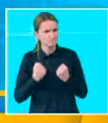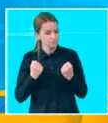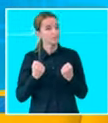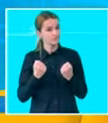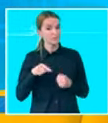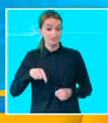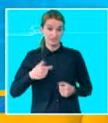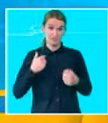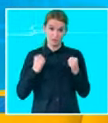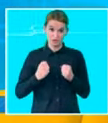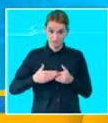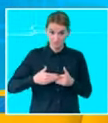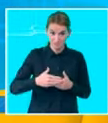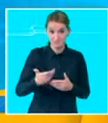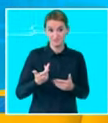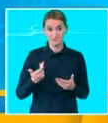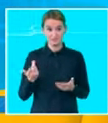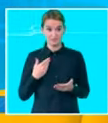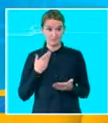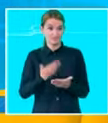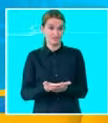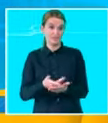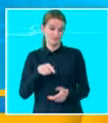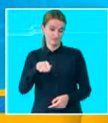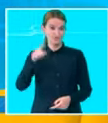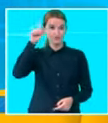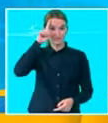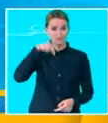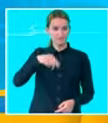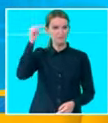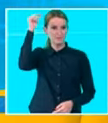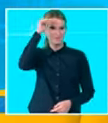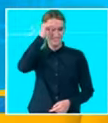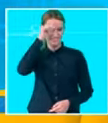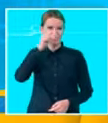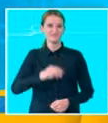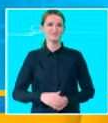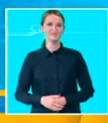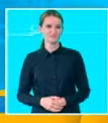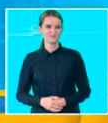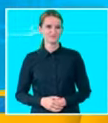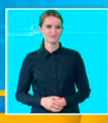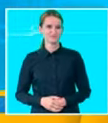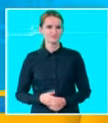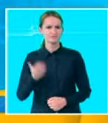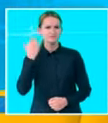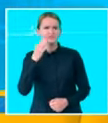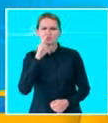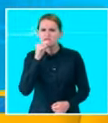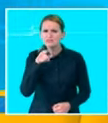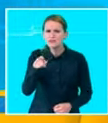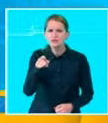че ме очудихте, когато споделихте публично, че всъщност когато Лозан Панов ви се обажда, за да ви покани, вие с него сте на вие